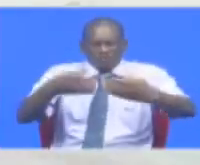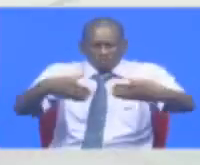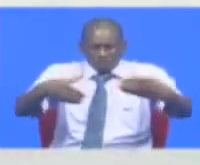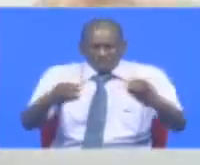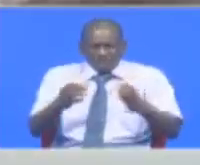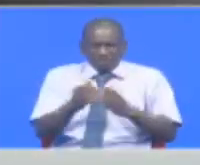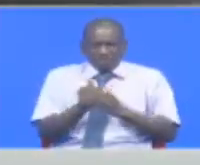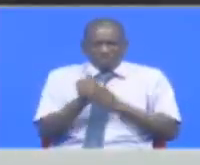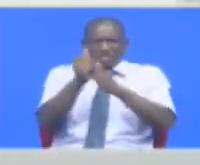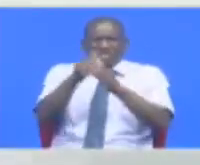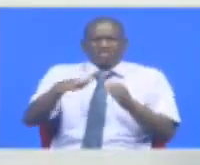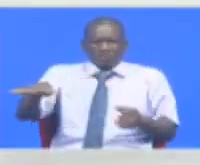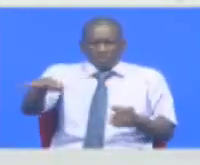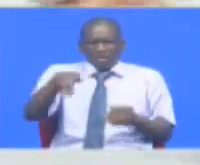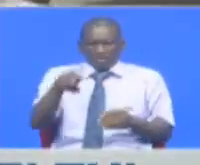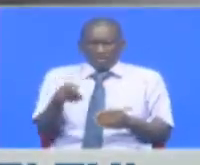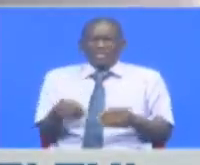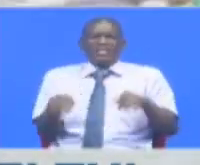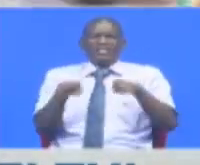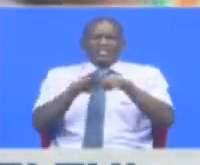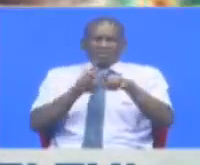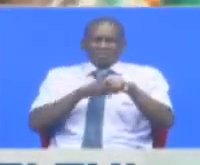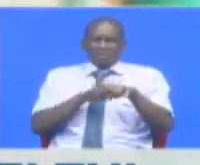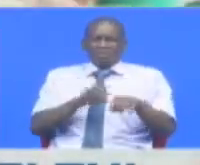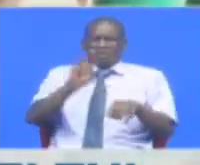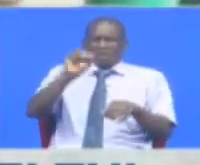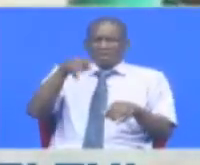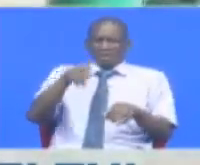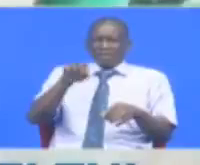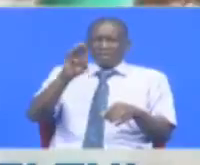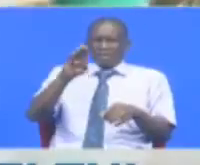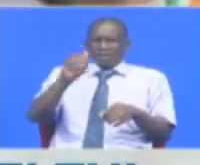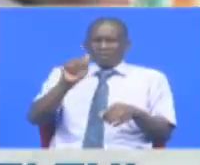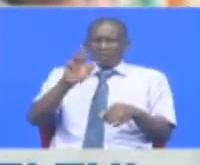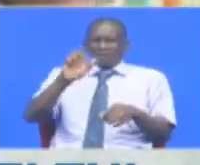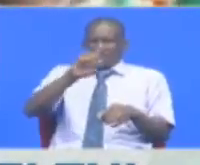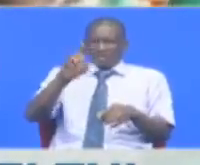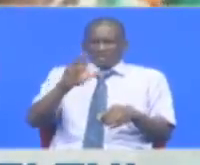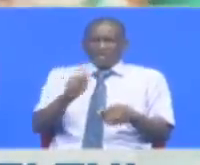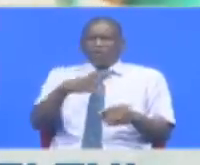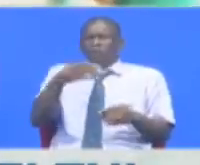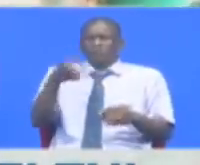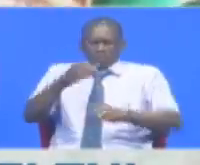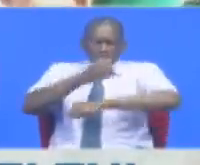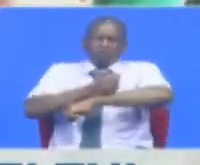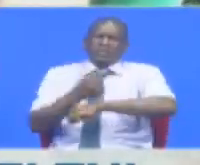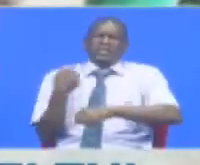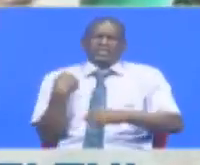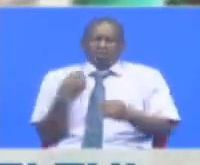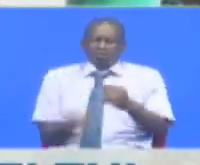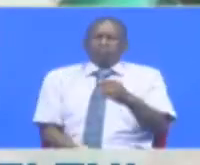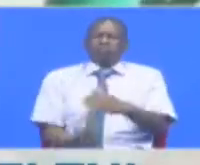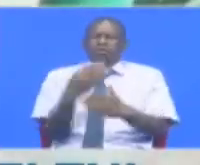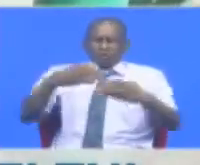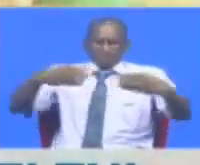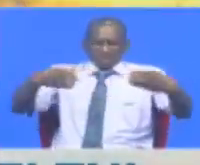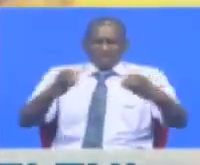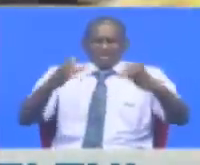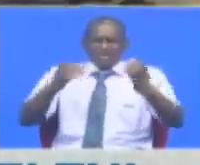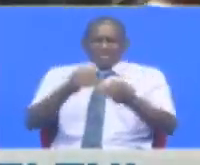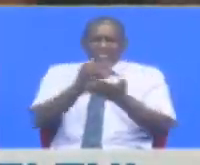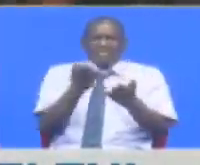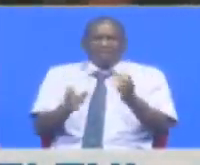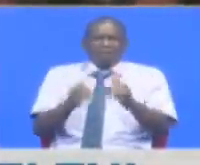uongozi wa eneo hili. Hata hivyo, mbunge Barasa alifika shuleni humu hapo jana kuzindua madarasa hayo, jambo